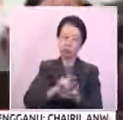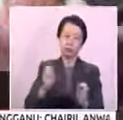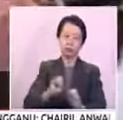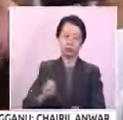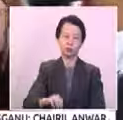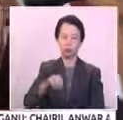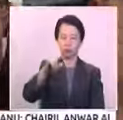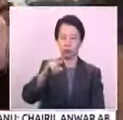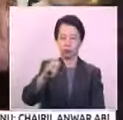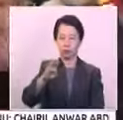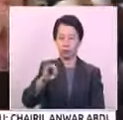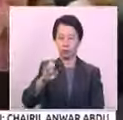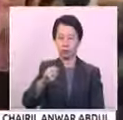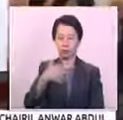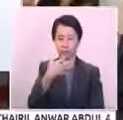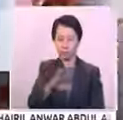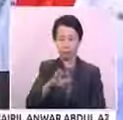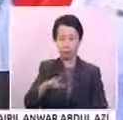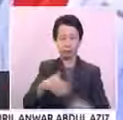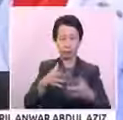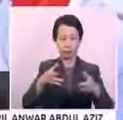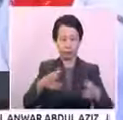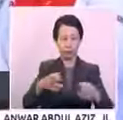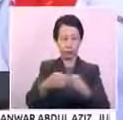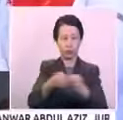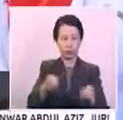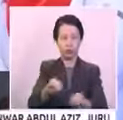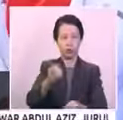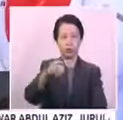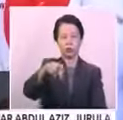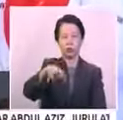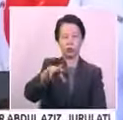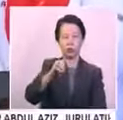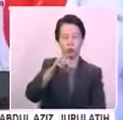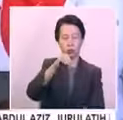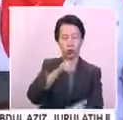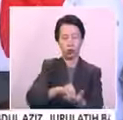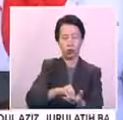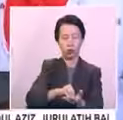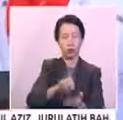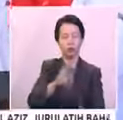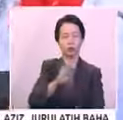Gobin menyatakannya selepas merasmikan Pejabat Pos Batangkali di Hulu Selangor.